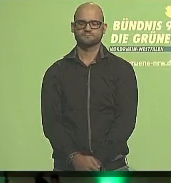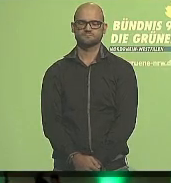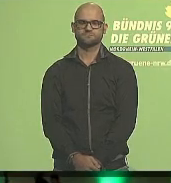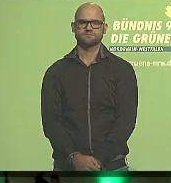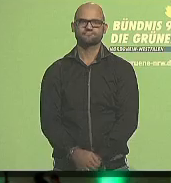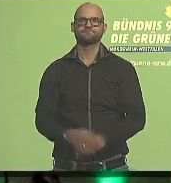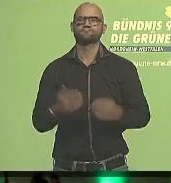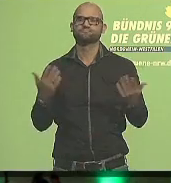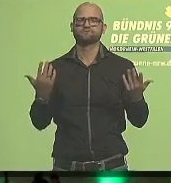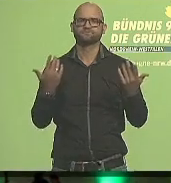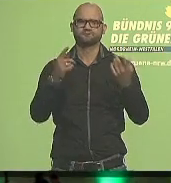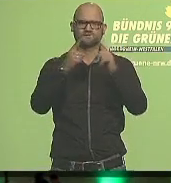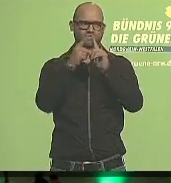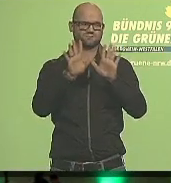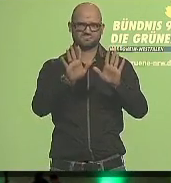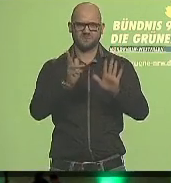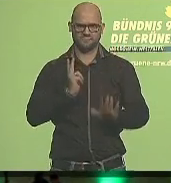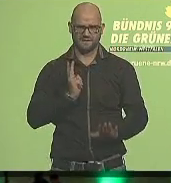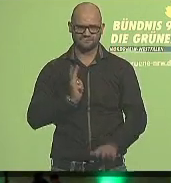So, eine Sekunde.